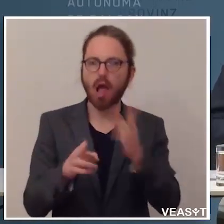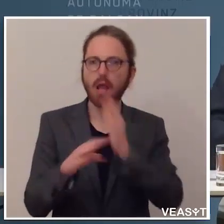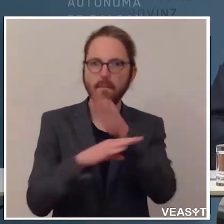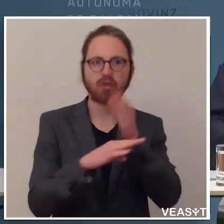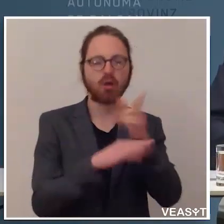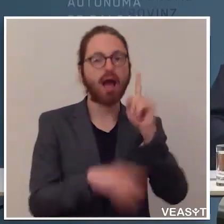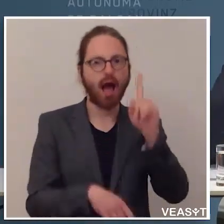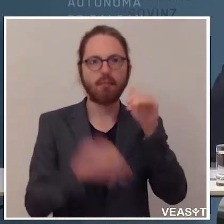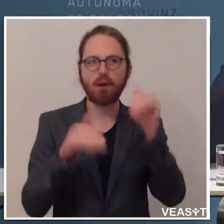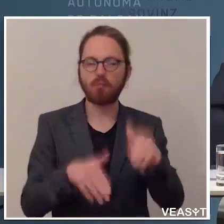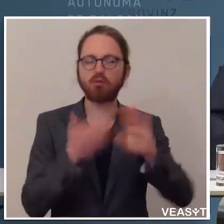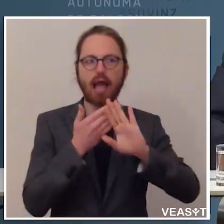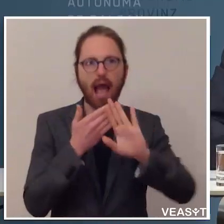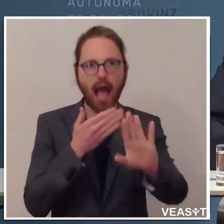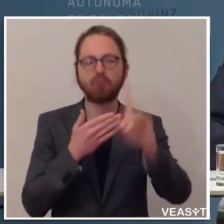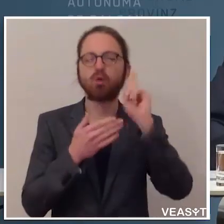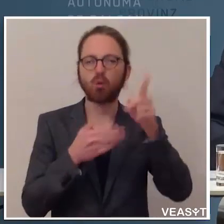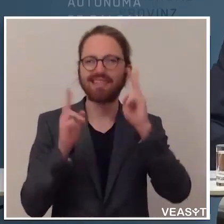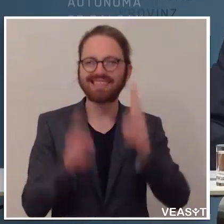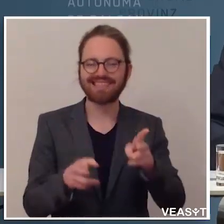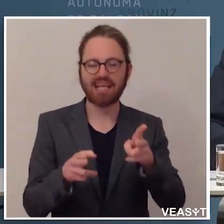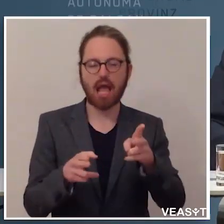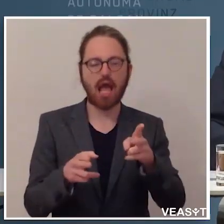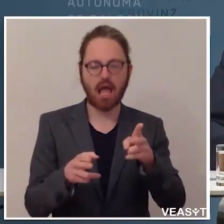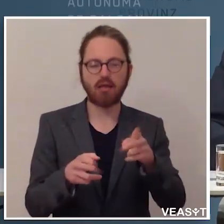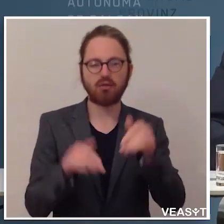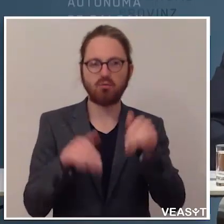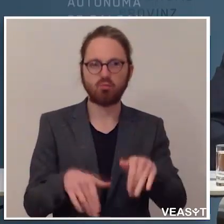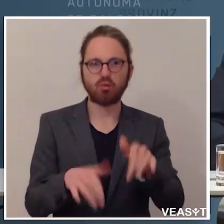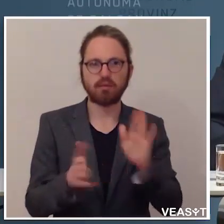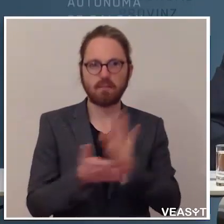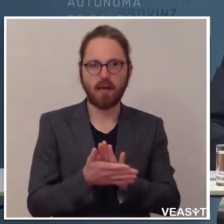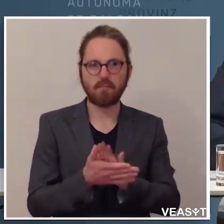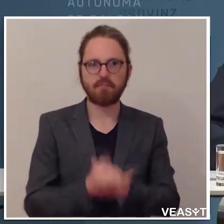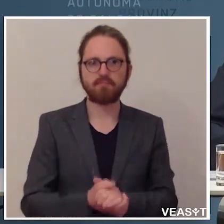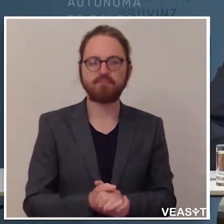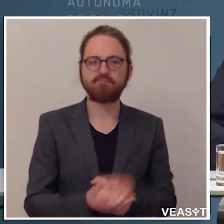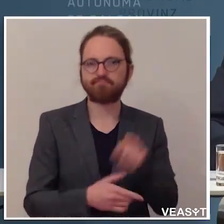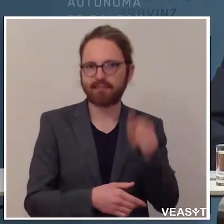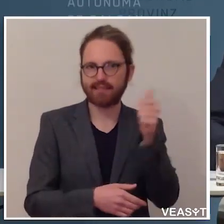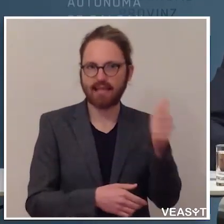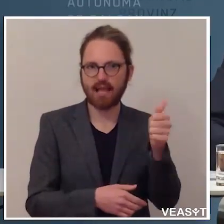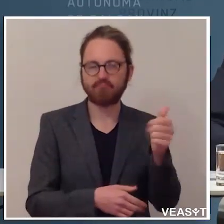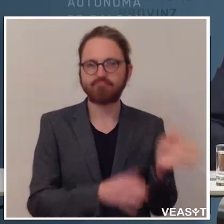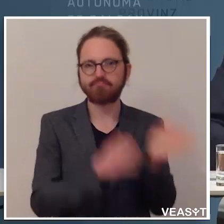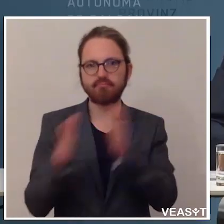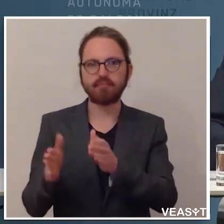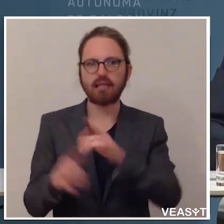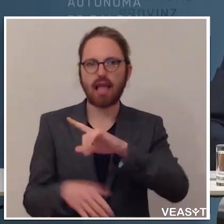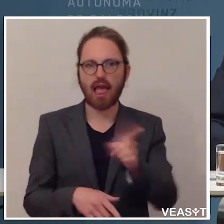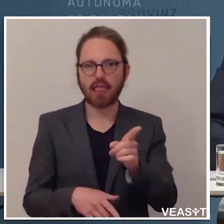eben Abstand und Sicherheit gewährleistet sein. Das zum einen, das andere ist die